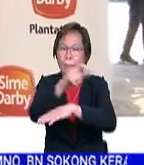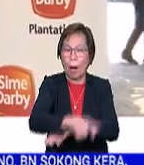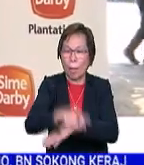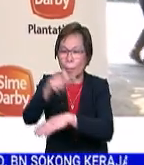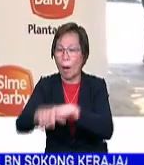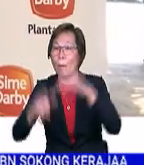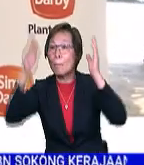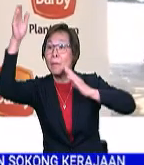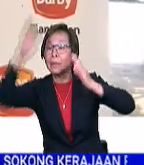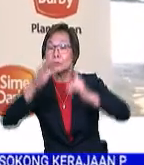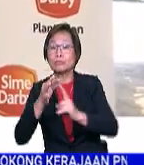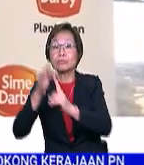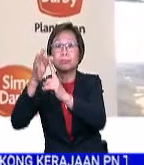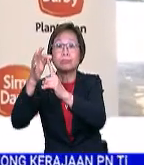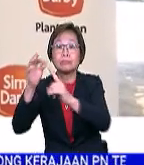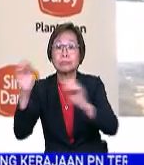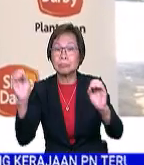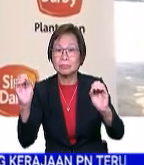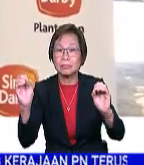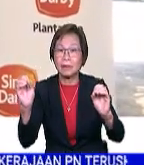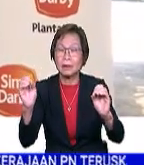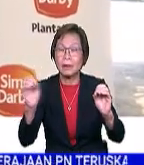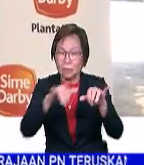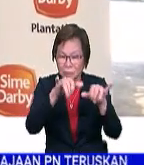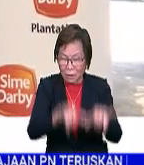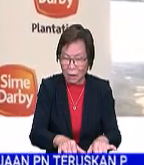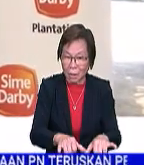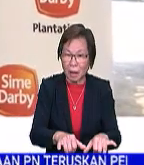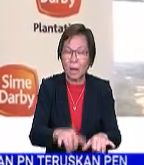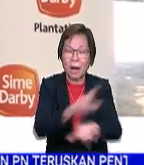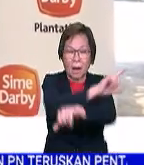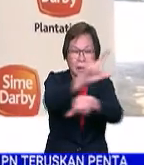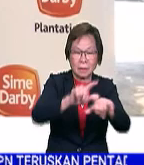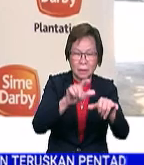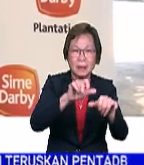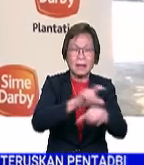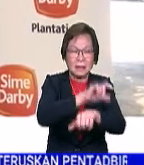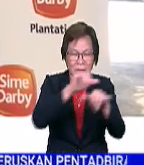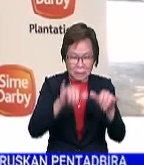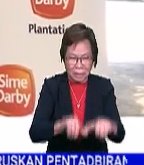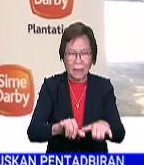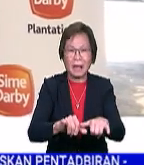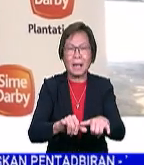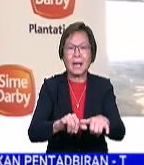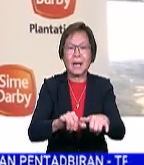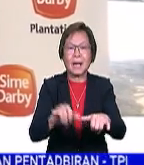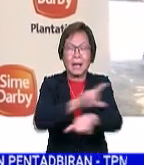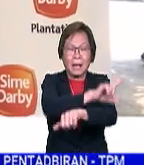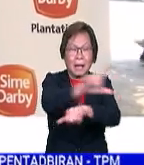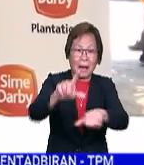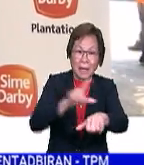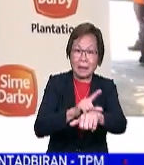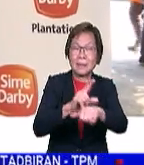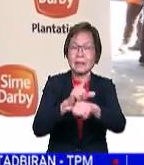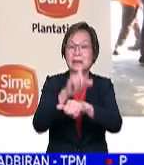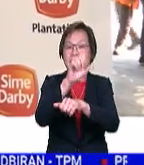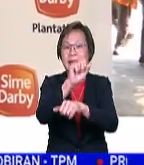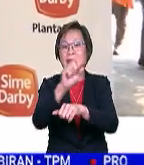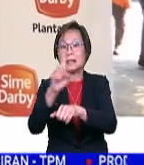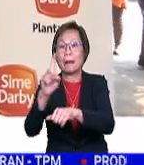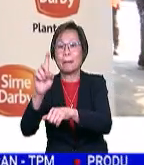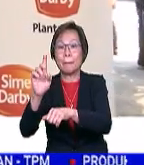Malaysia, terutama yang berada di kawasan ladang-ladang Sandabi ataupun kilang, ya, ambil peluang